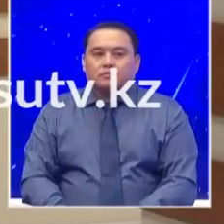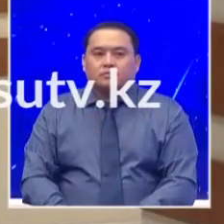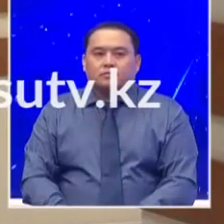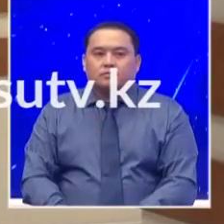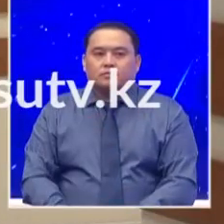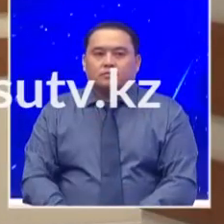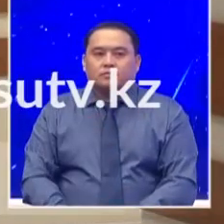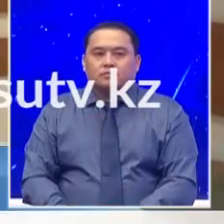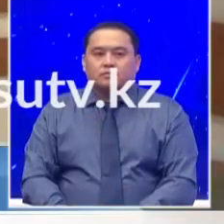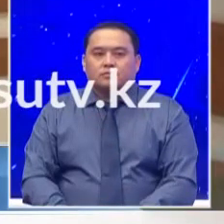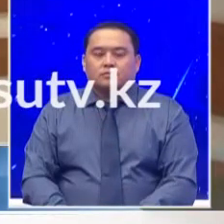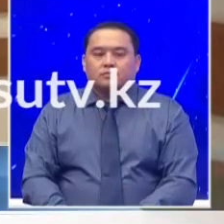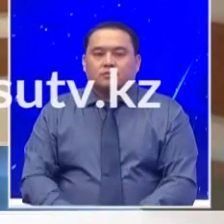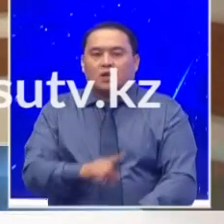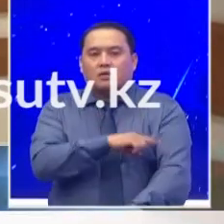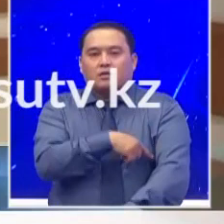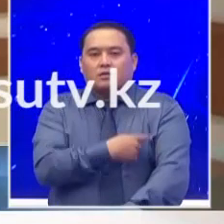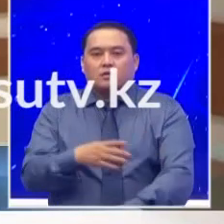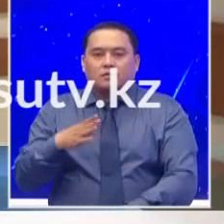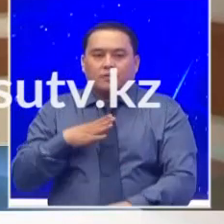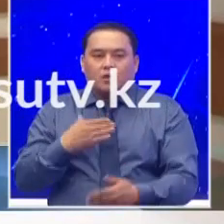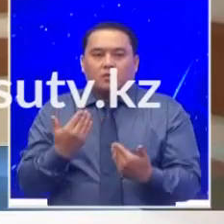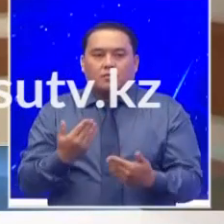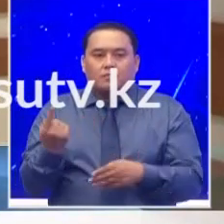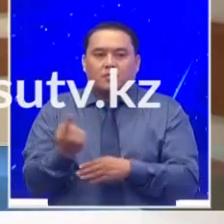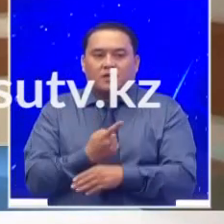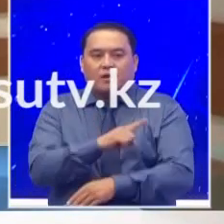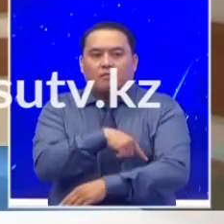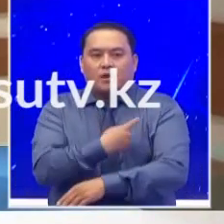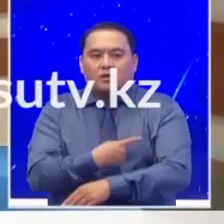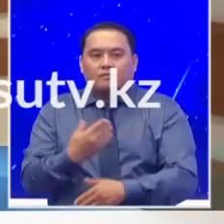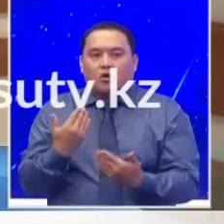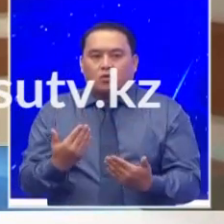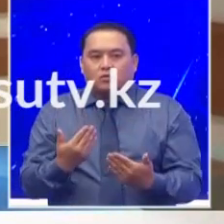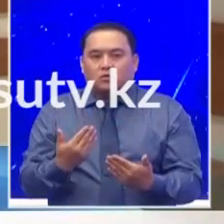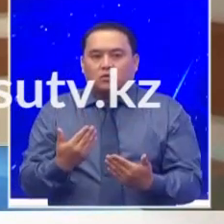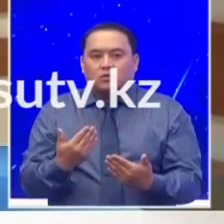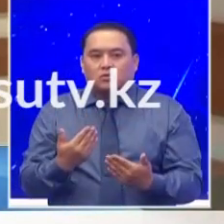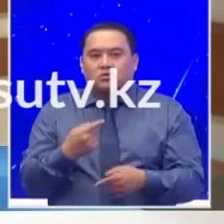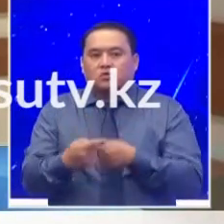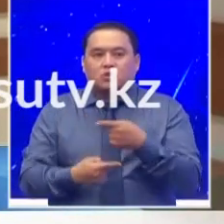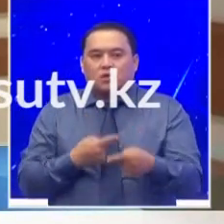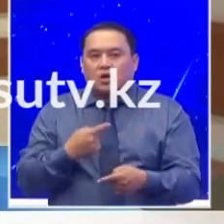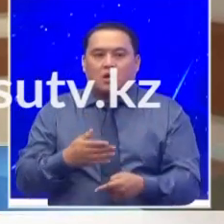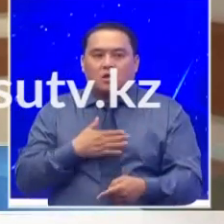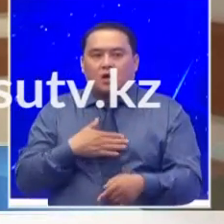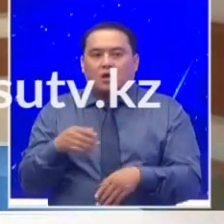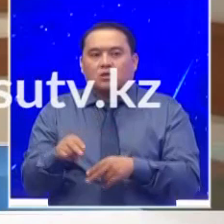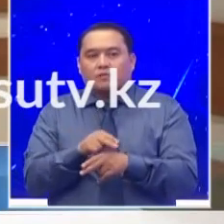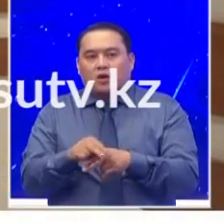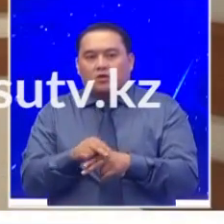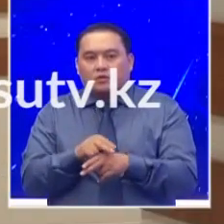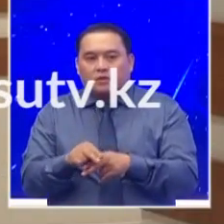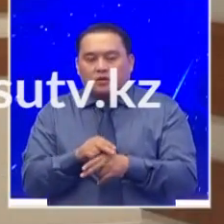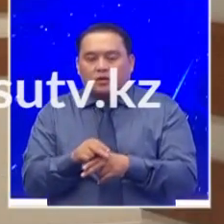приехал к детским хирургам, там привезли с ножевым ранением в сердце. Это моя была первая операция. Я быстро сделал. Буквально через некоторое время я уже ассистировал